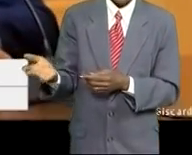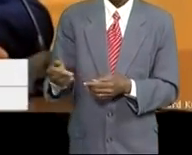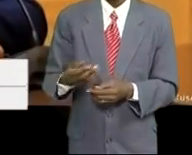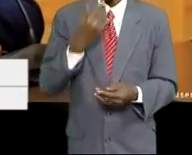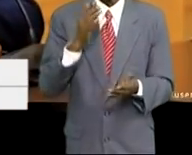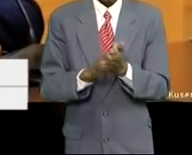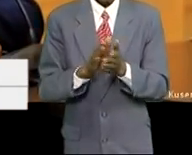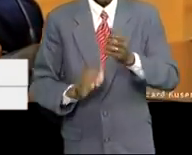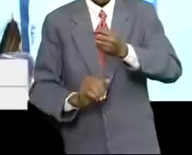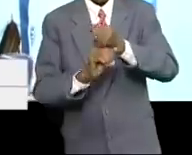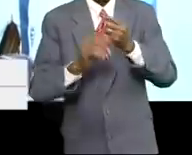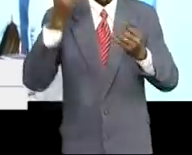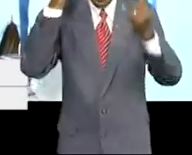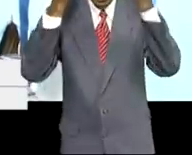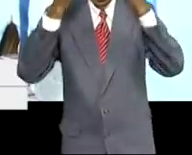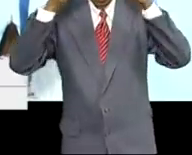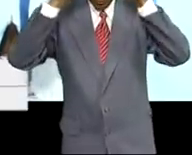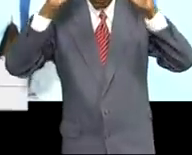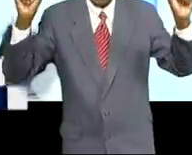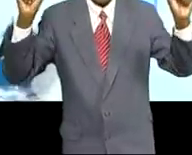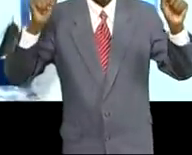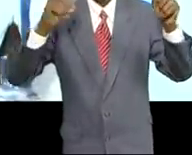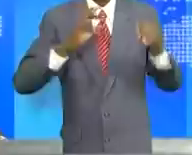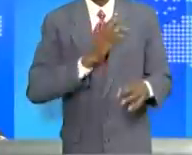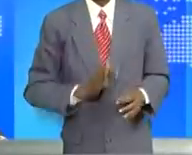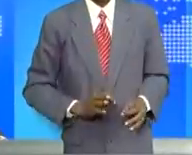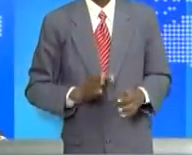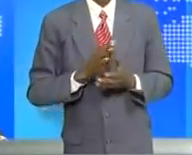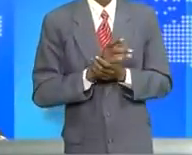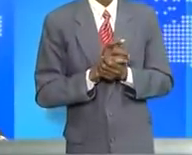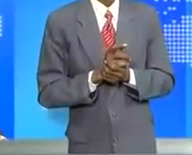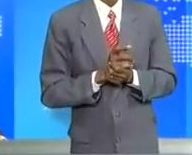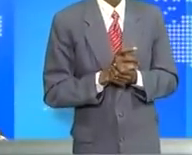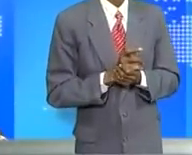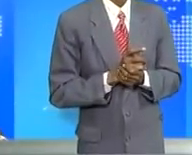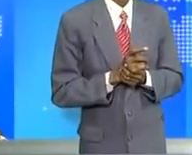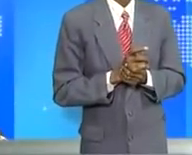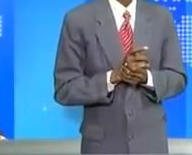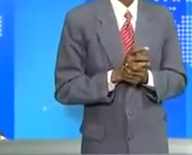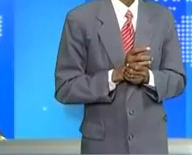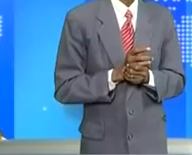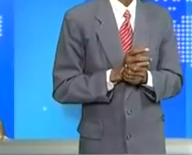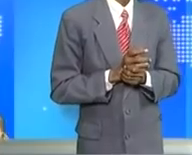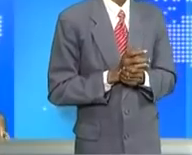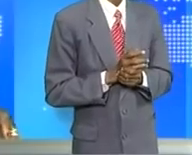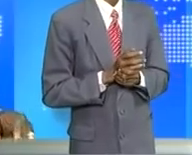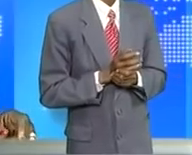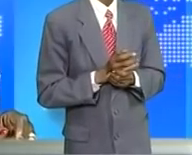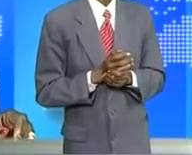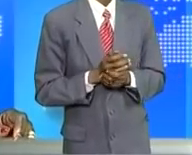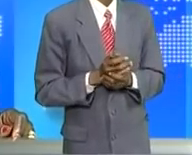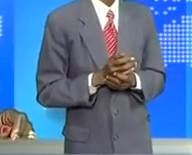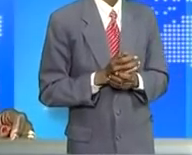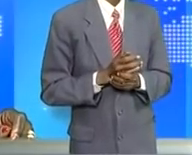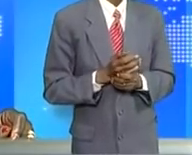l'État ayant abouti à la création de l'Union sacrée. Voilà, vous avez reconnu le timbre vocal d'Éric Kabamba. Ce